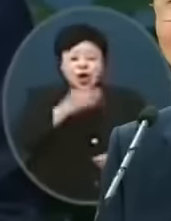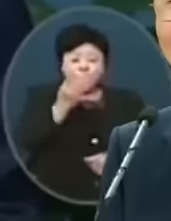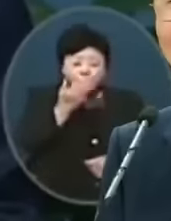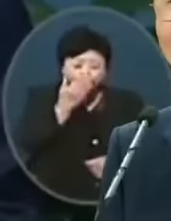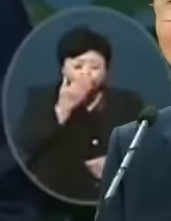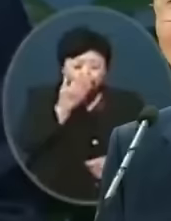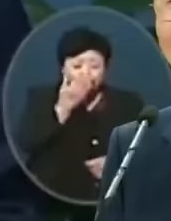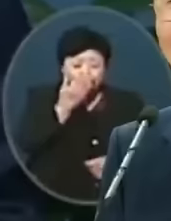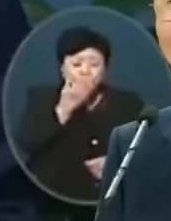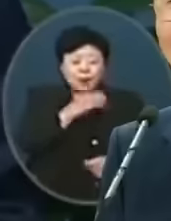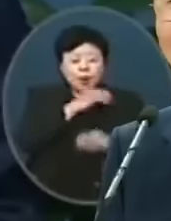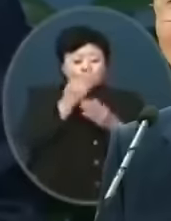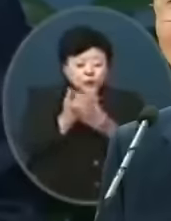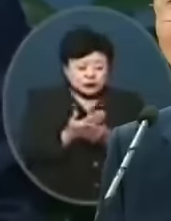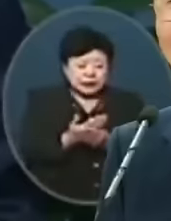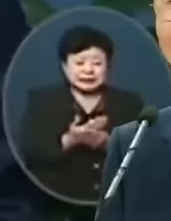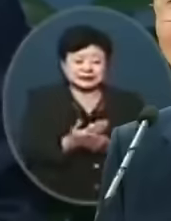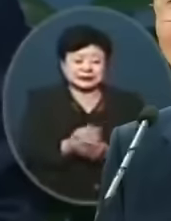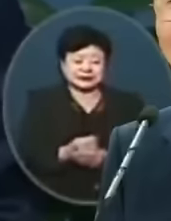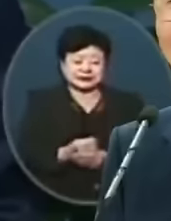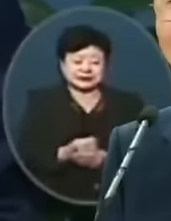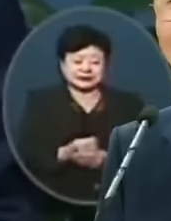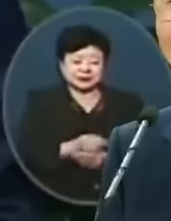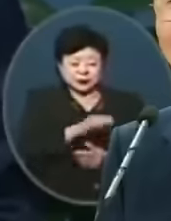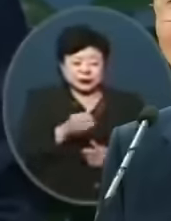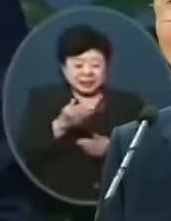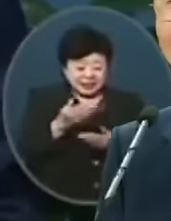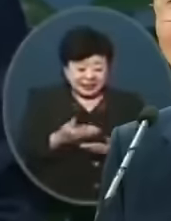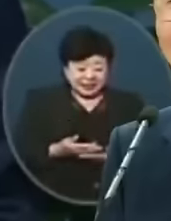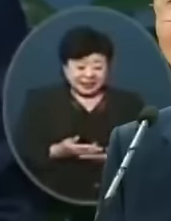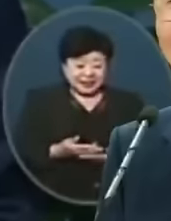거룩함과 온전하심을 우리에게